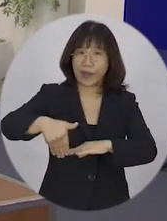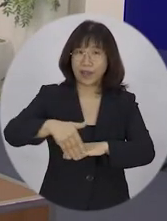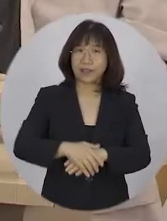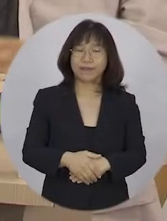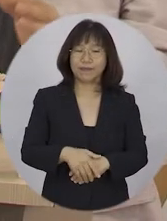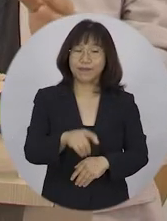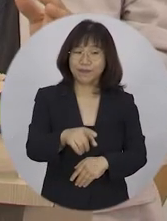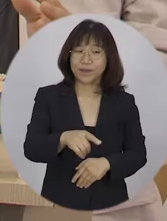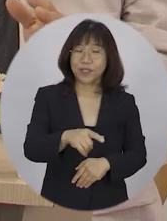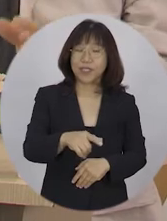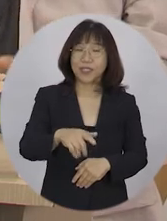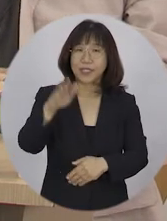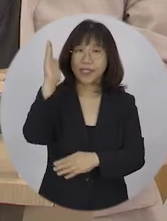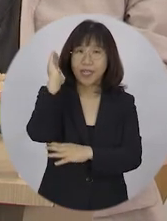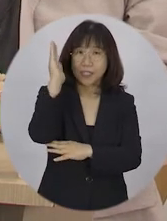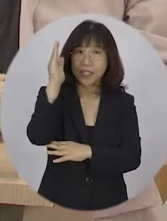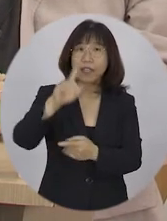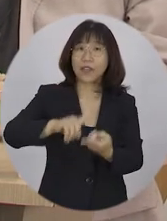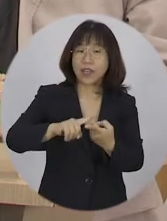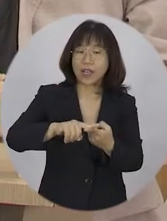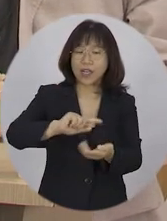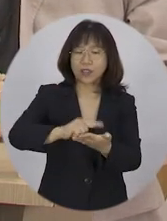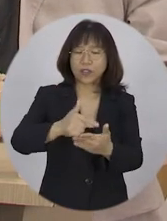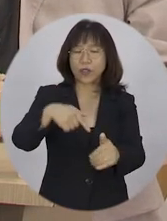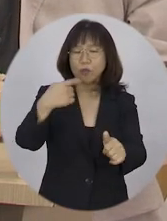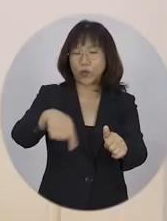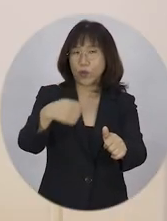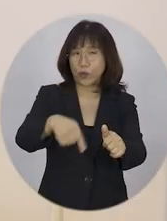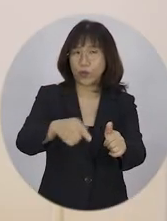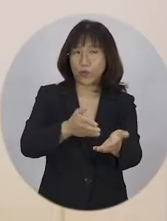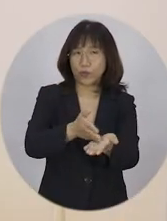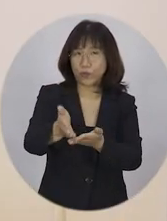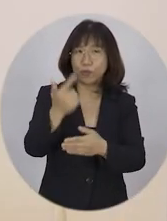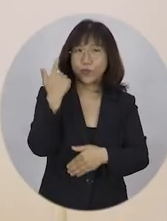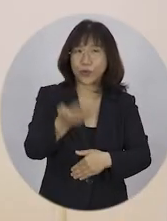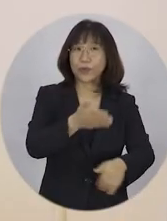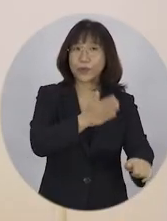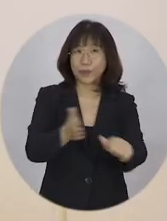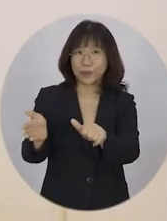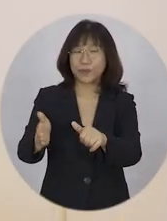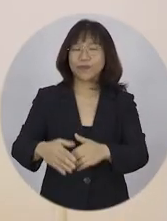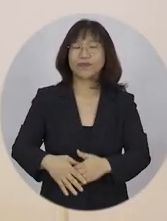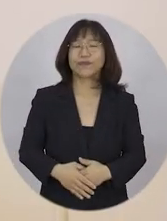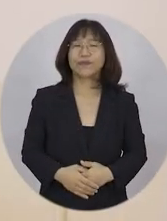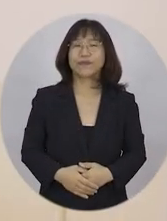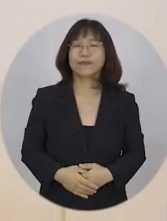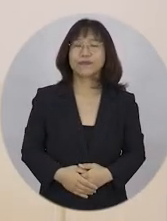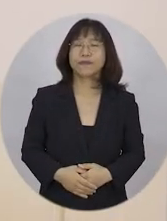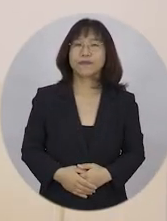예정입니다 강좌에 대한 보다 자세한 사항은 강서구청 교육지원과로 문의하면 됩니다